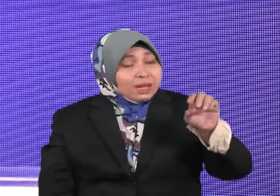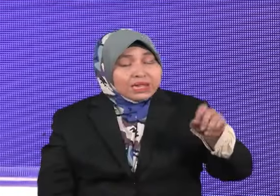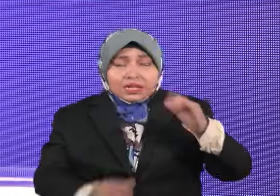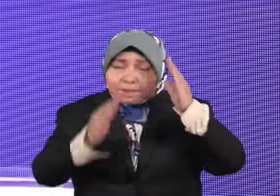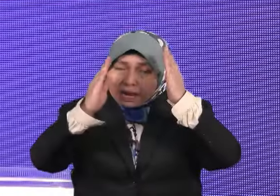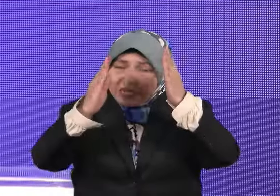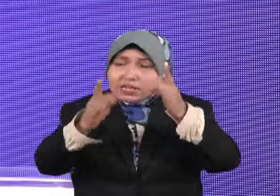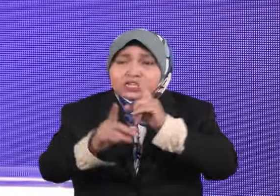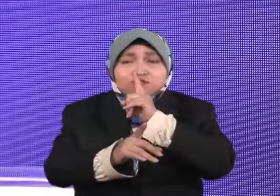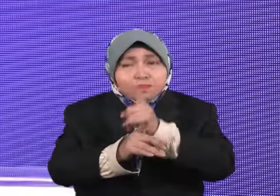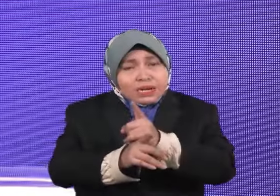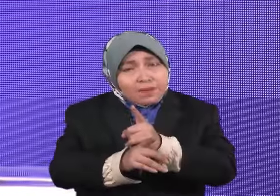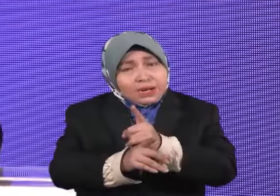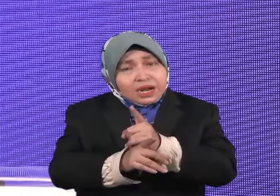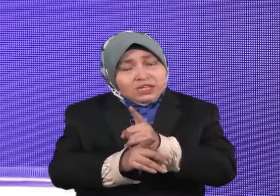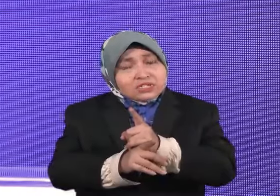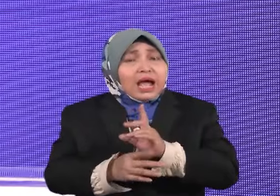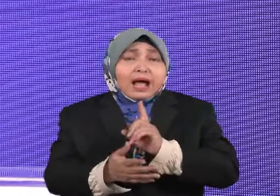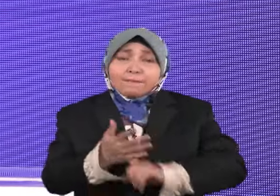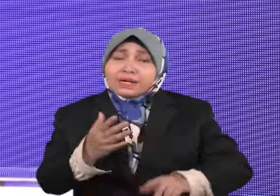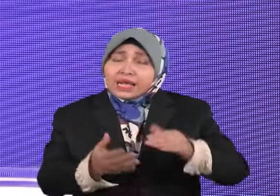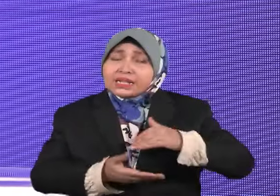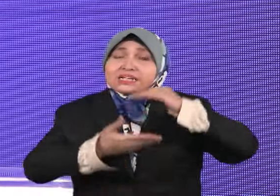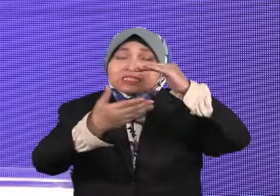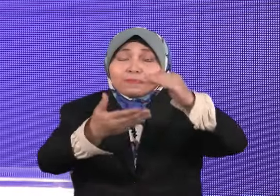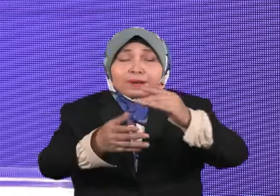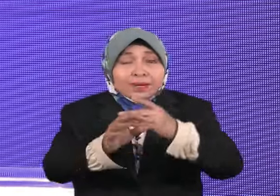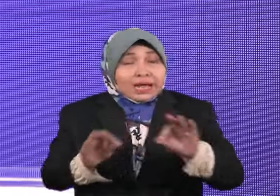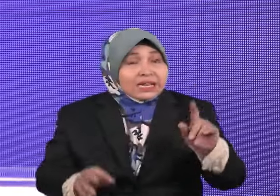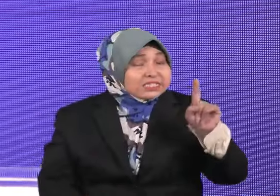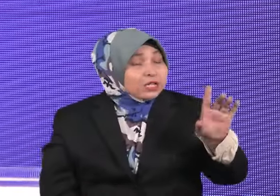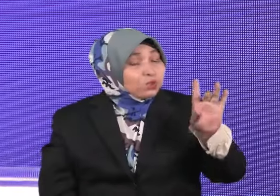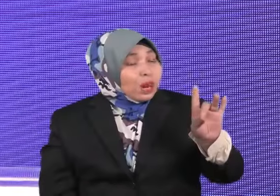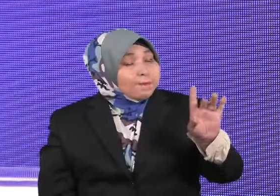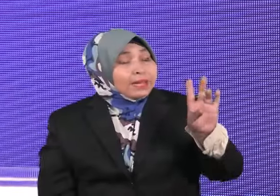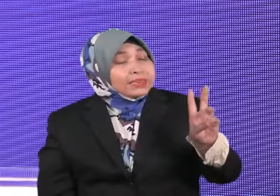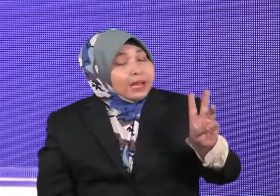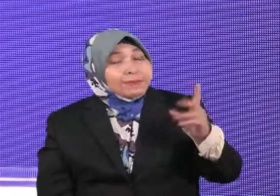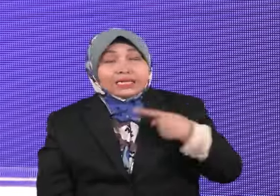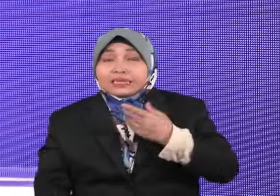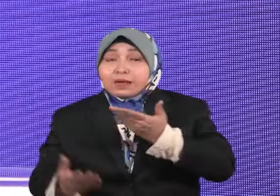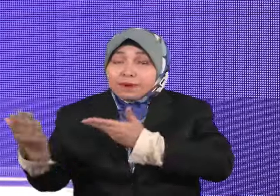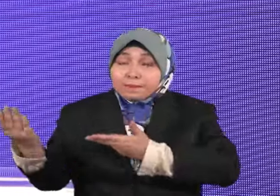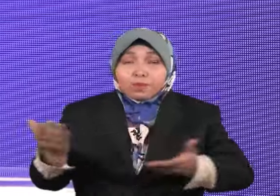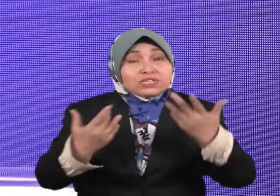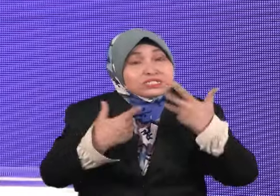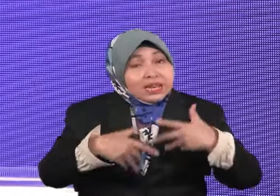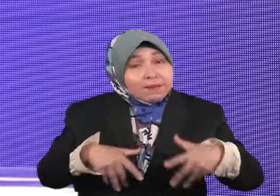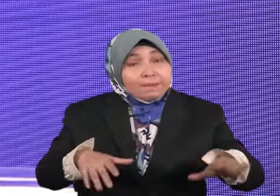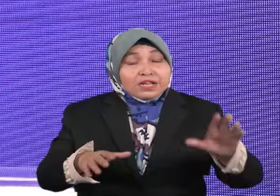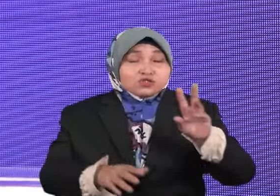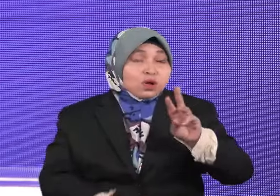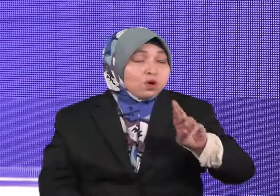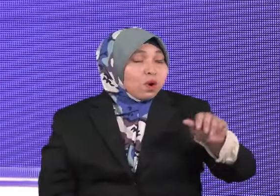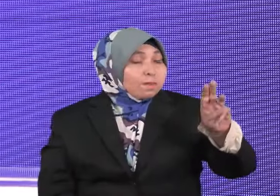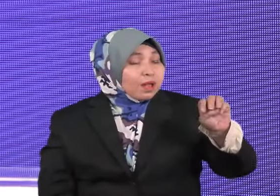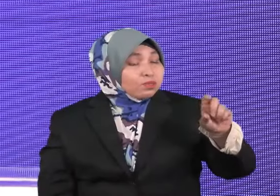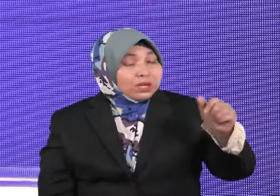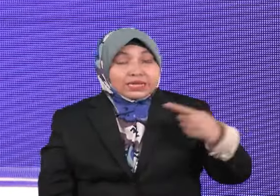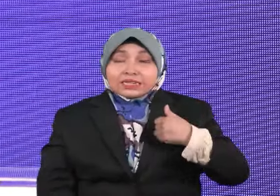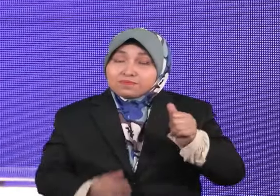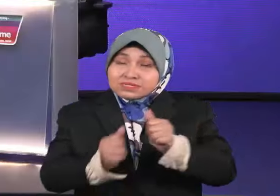hayati sebenar-benarnya apa yang disampaikan pada ayat 186 dan kita membawanya selepas daripada Ramadan kita. Sama